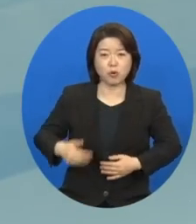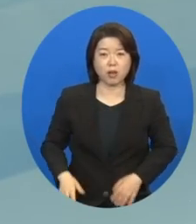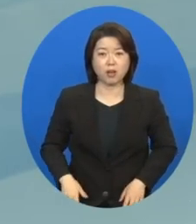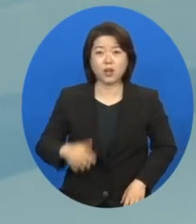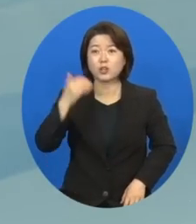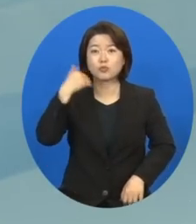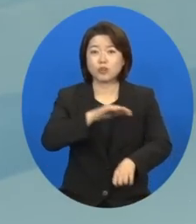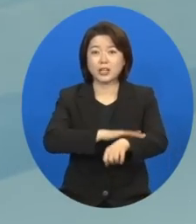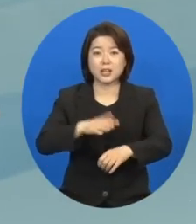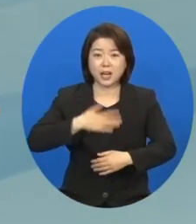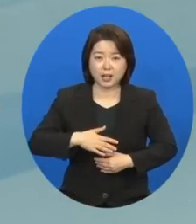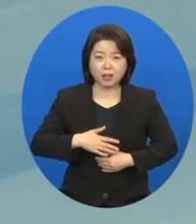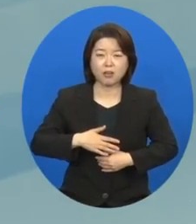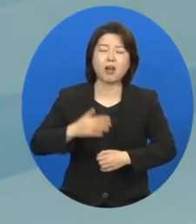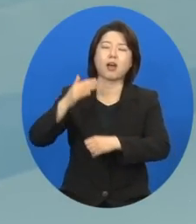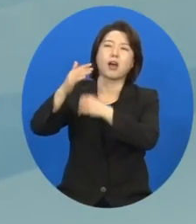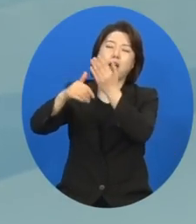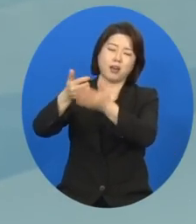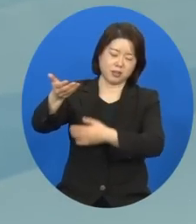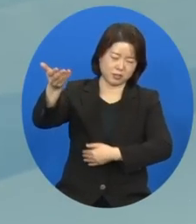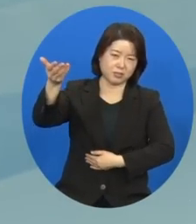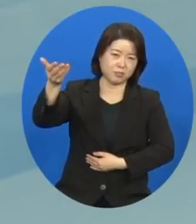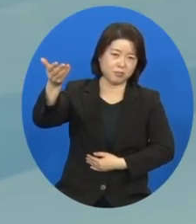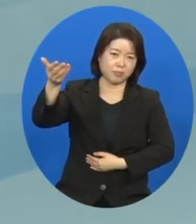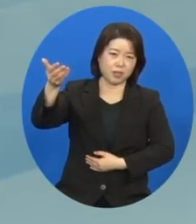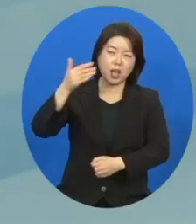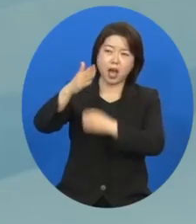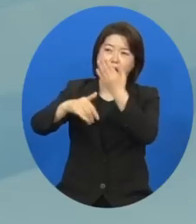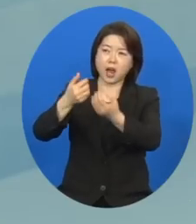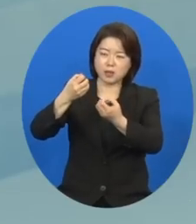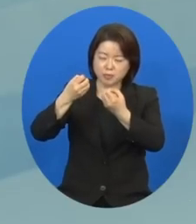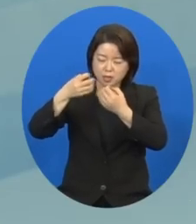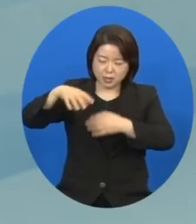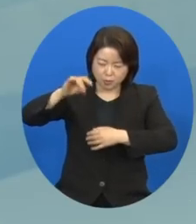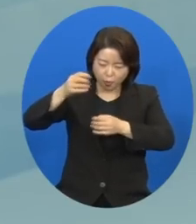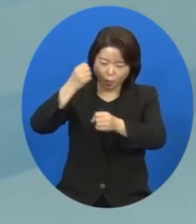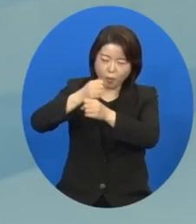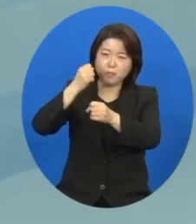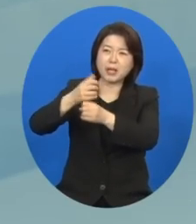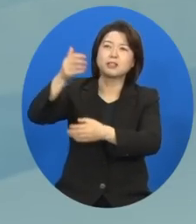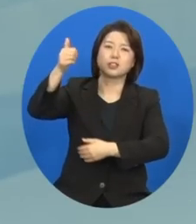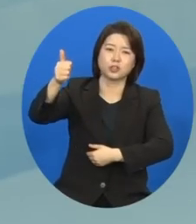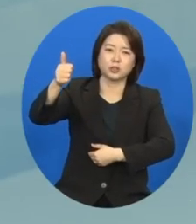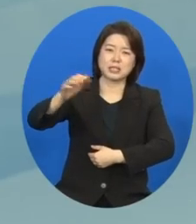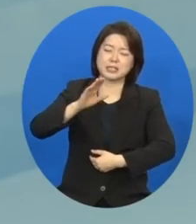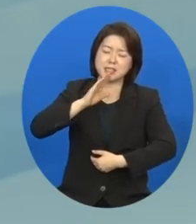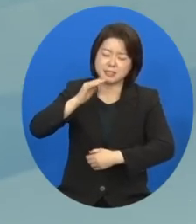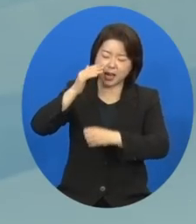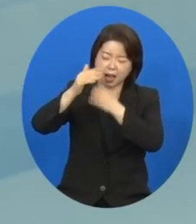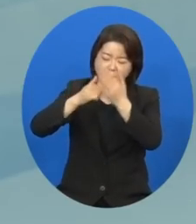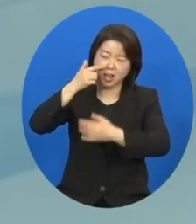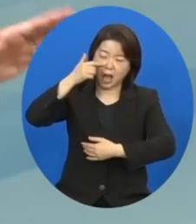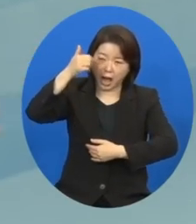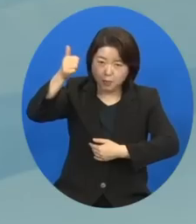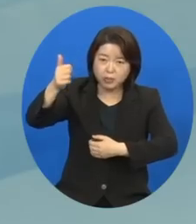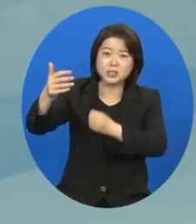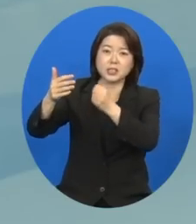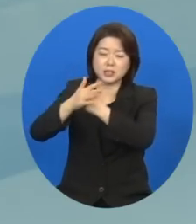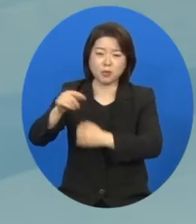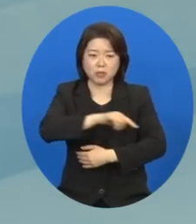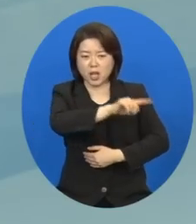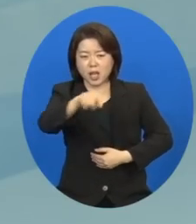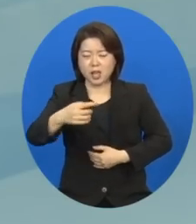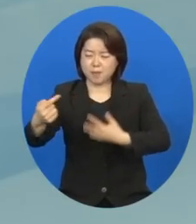알까요? 하나님이십니다. 하나님이 창조주시고 하나님이 진정한 참 하나님 아버지이시기 때문에